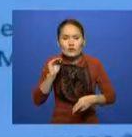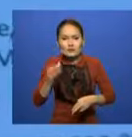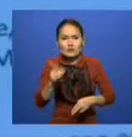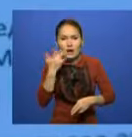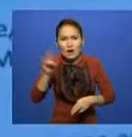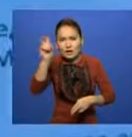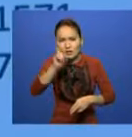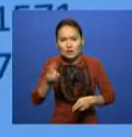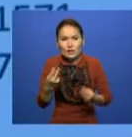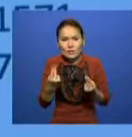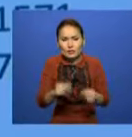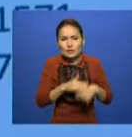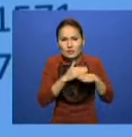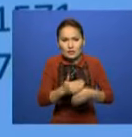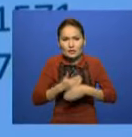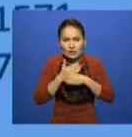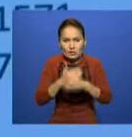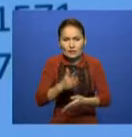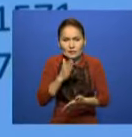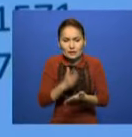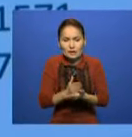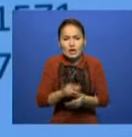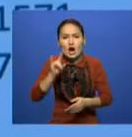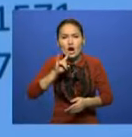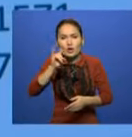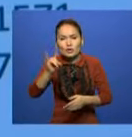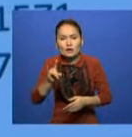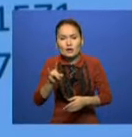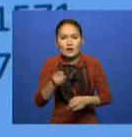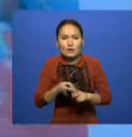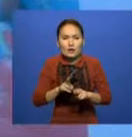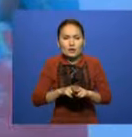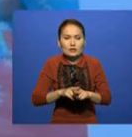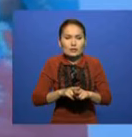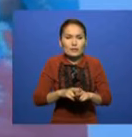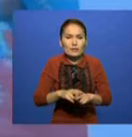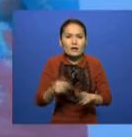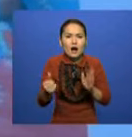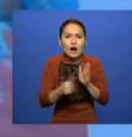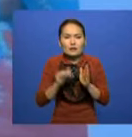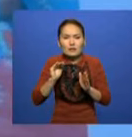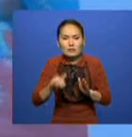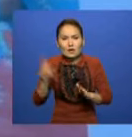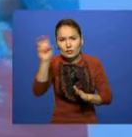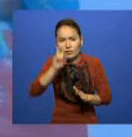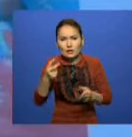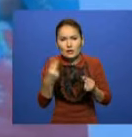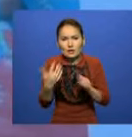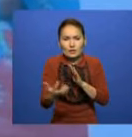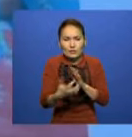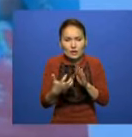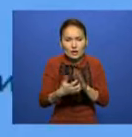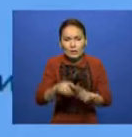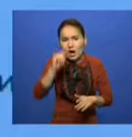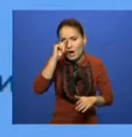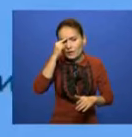Дом ерікті мейірімді қоғамы өз мойнына алып отыр. Бірақ ұшақ пен жатын орынға 6 мың доллар жетпей тұр. Отадан кейін Делиде